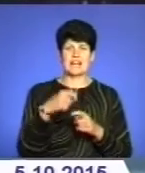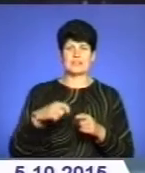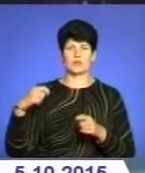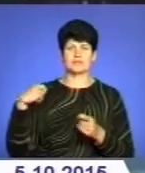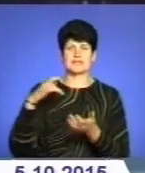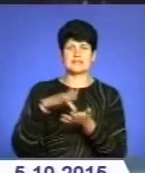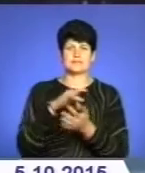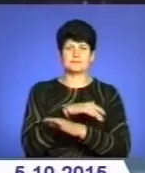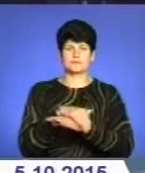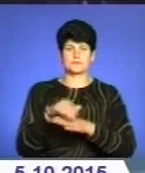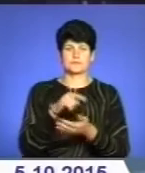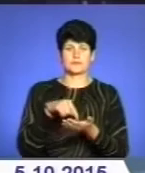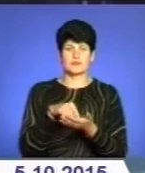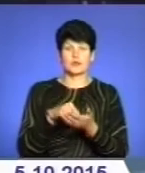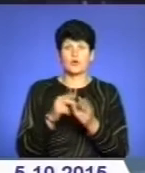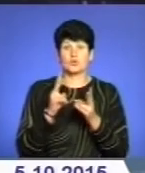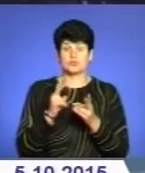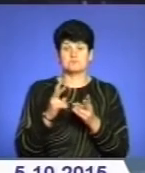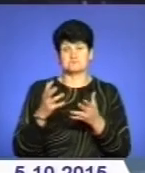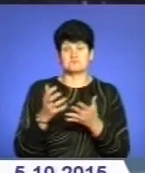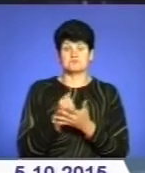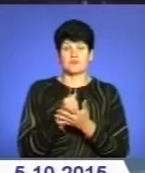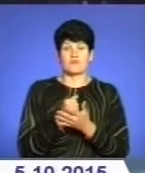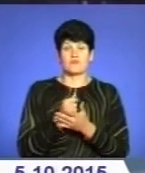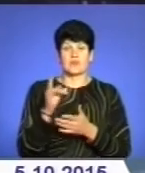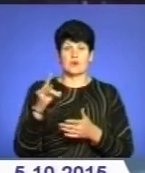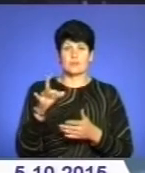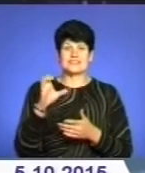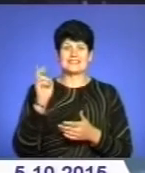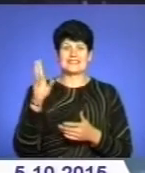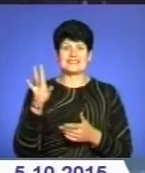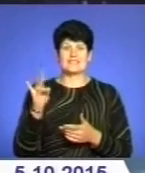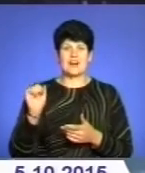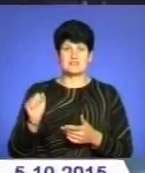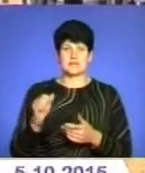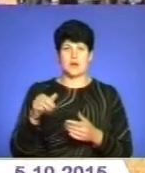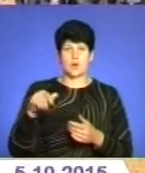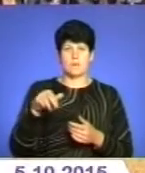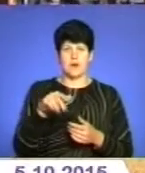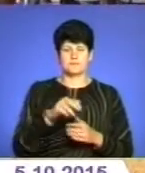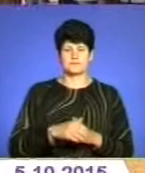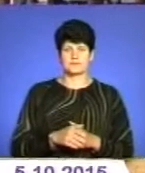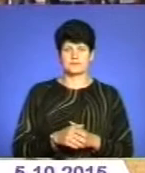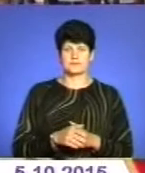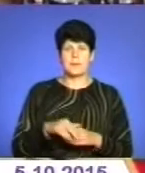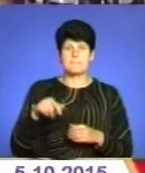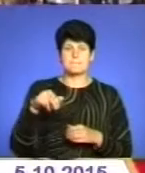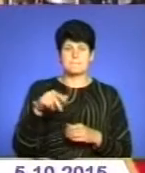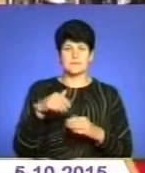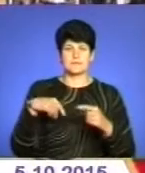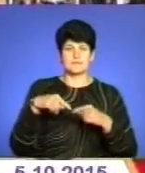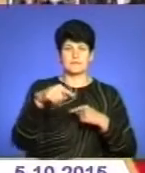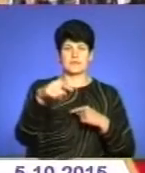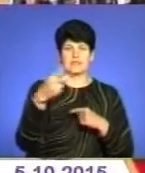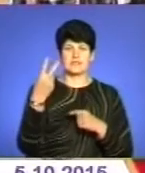центральними вулицями міста. Дехто опанував популярну в Європі скандинавську ходьбу. Піша дистанція –